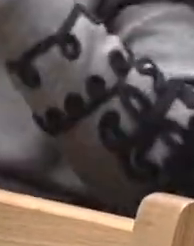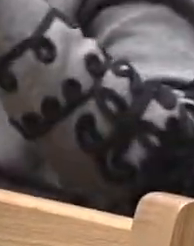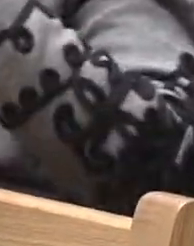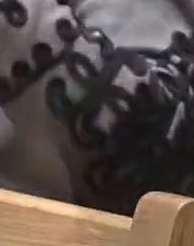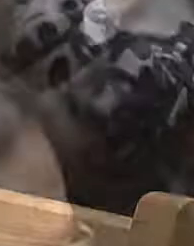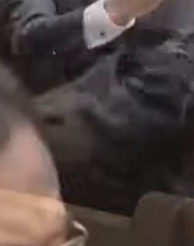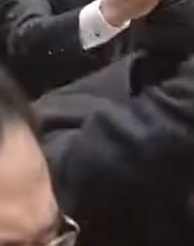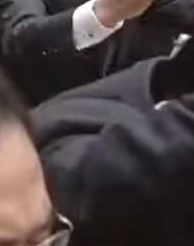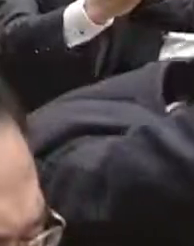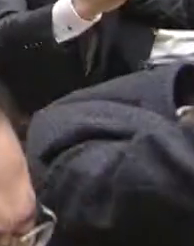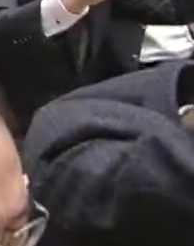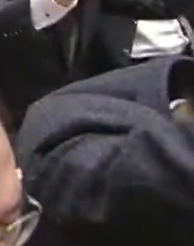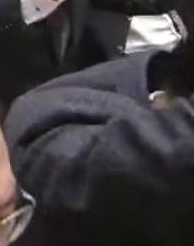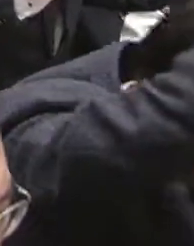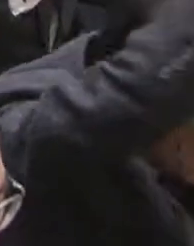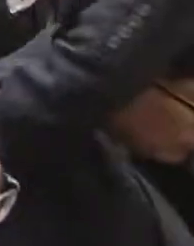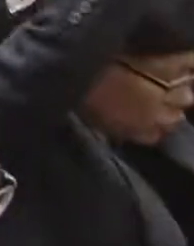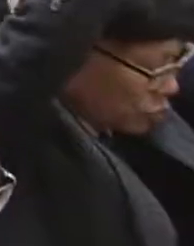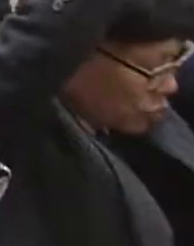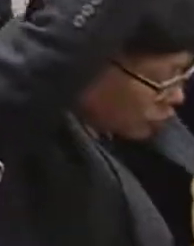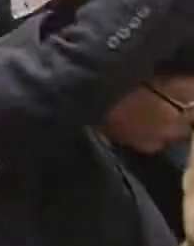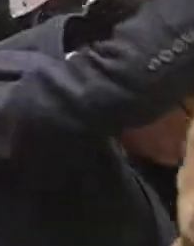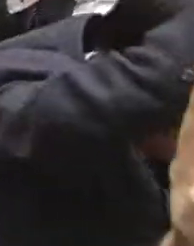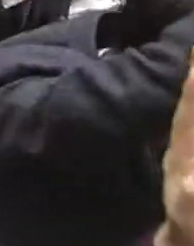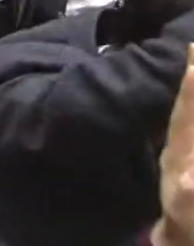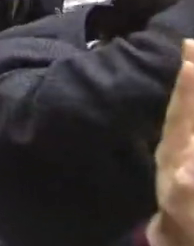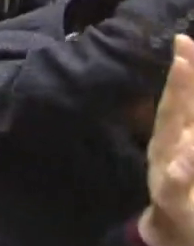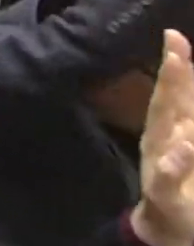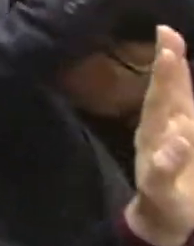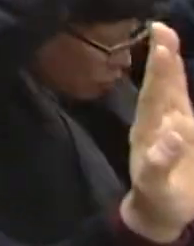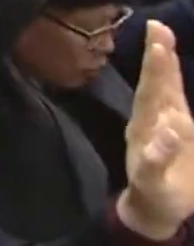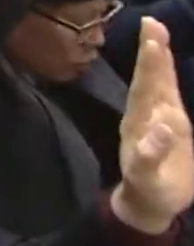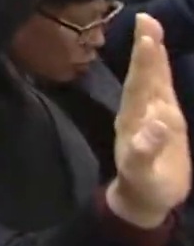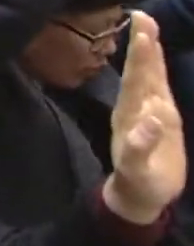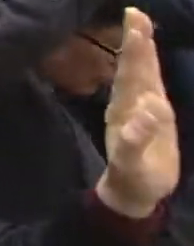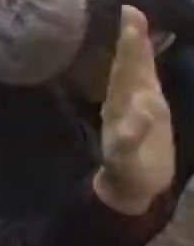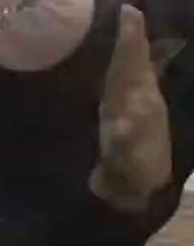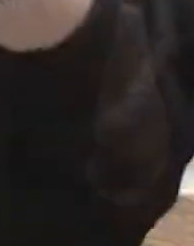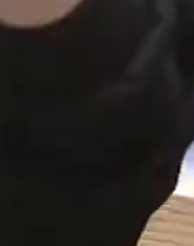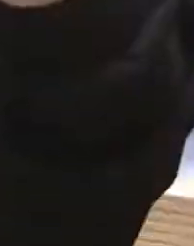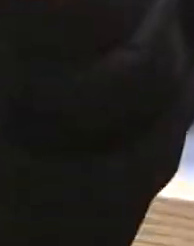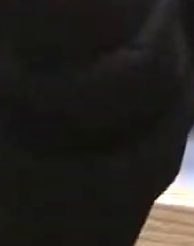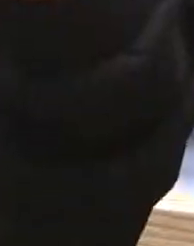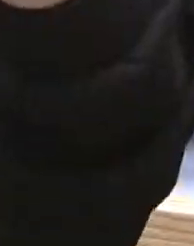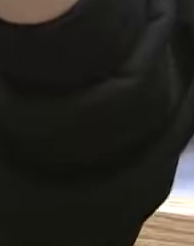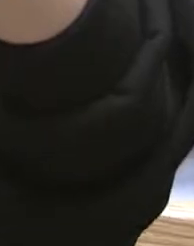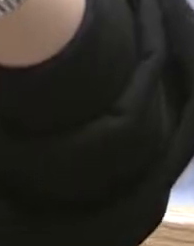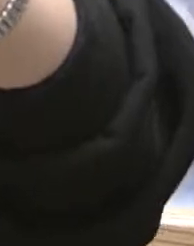사랑하신 주님 피 흘려 죽으시기까지 나를 사랑하신 주님